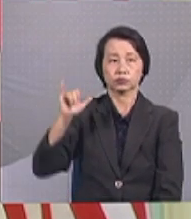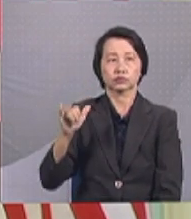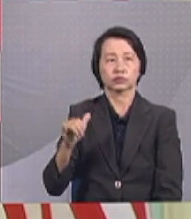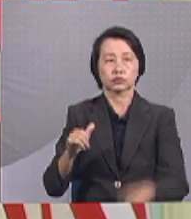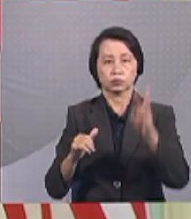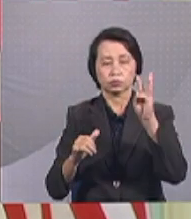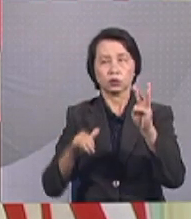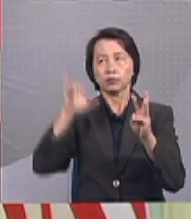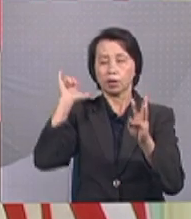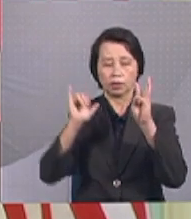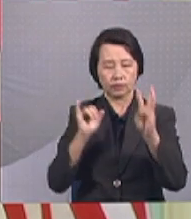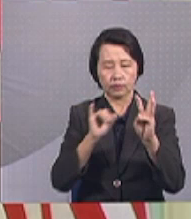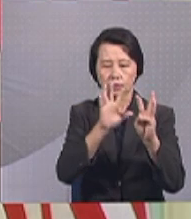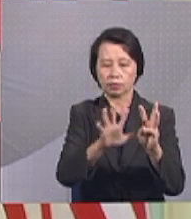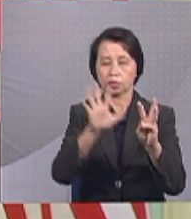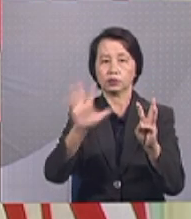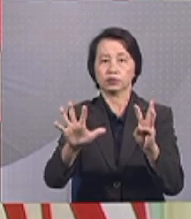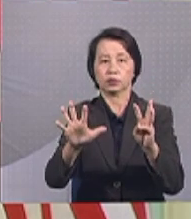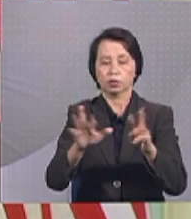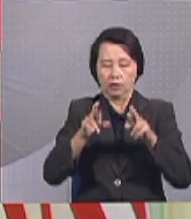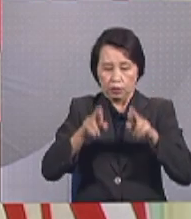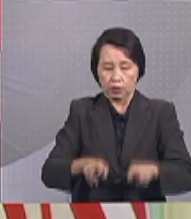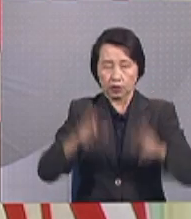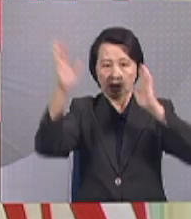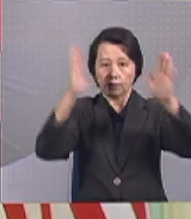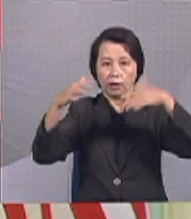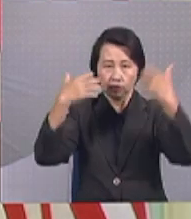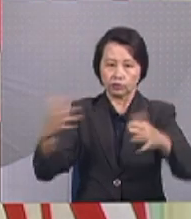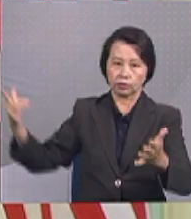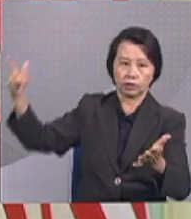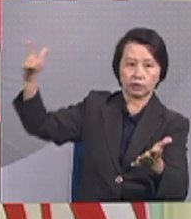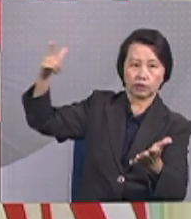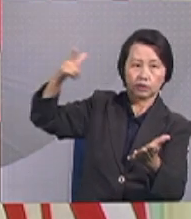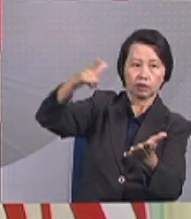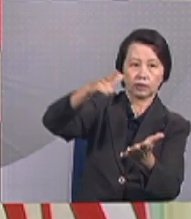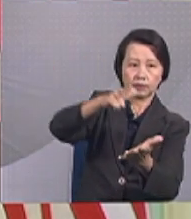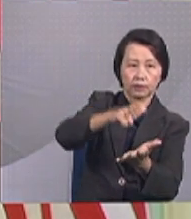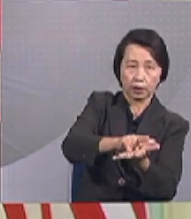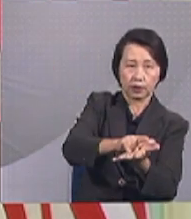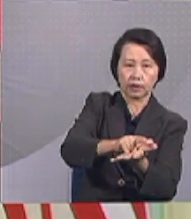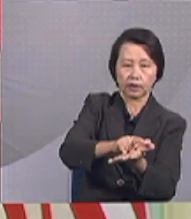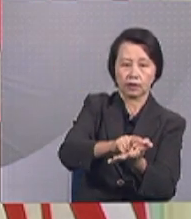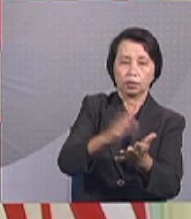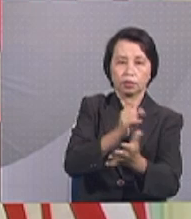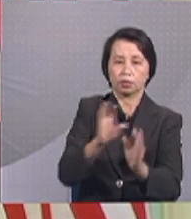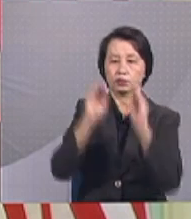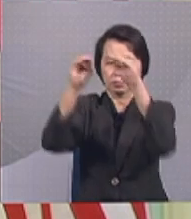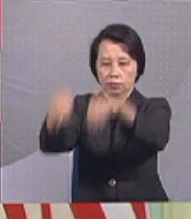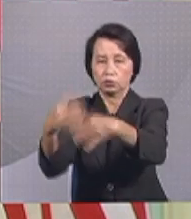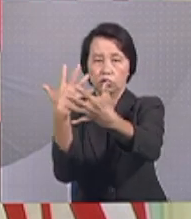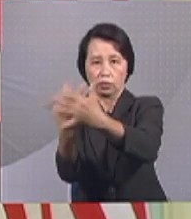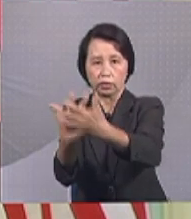seramai 655 rakyat Malaysia telah pulang ke tanah air dan di kuarantin